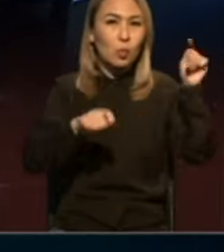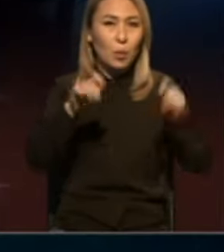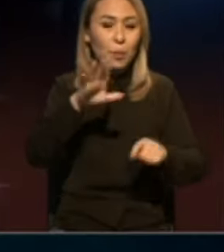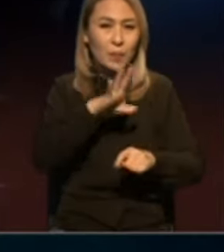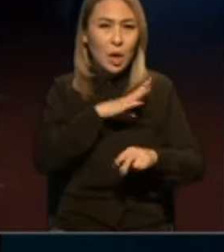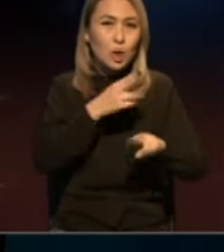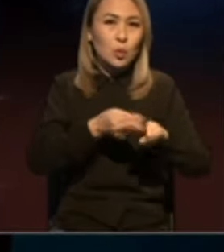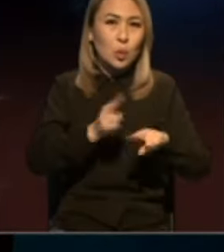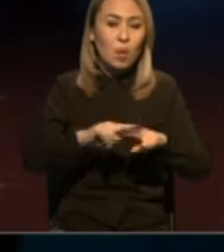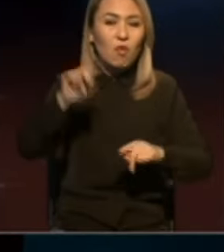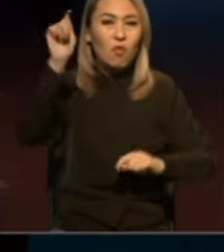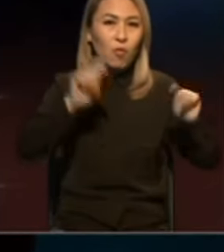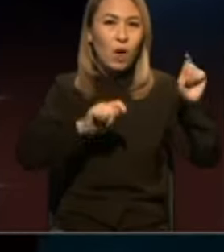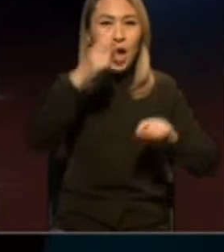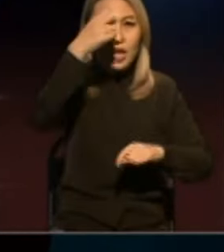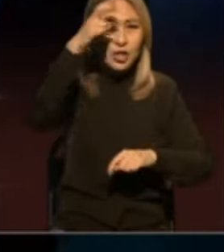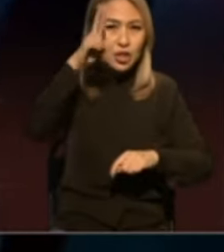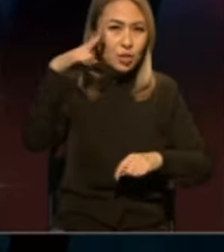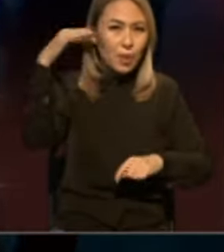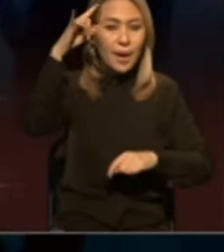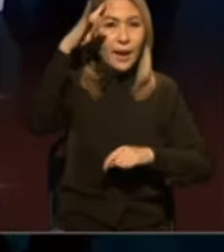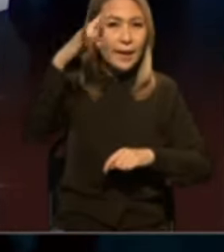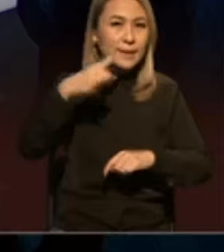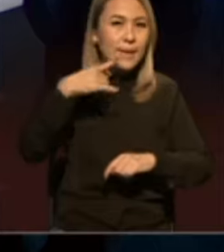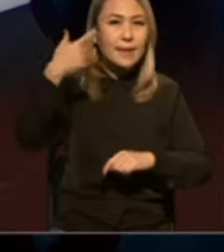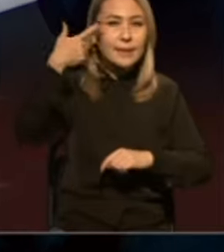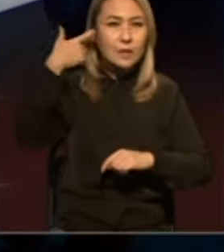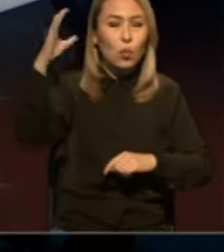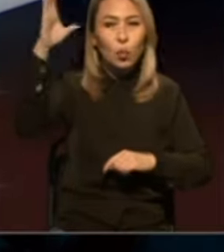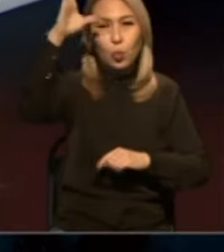Сол форумға Әзербайжан, Қазақстан, Қырғызстан,